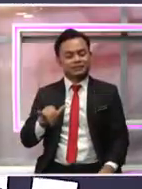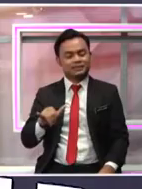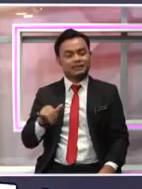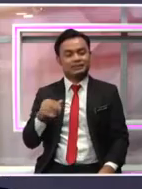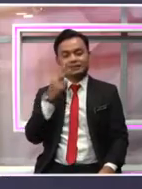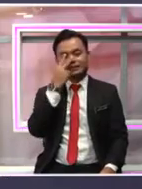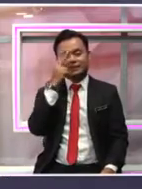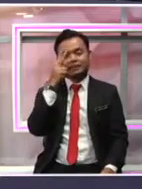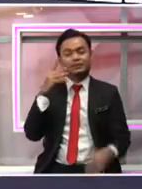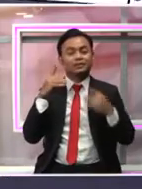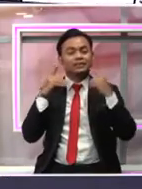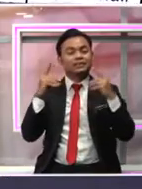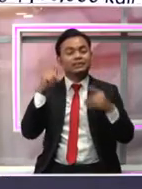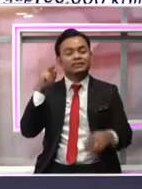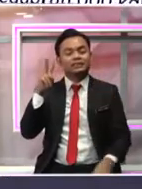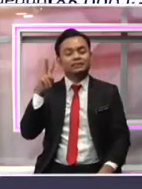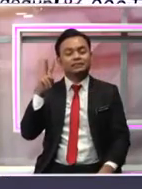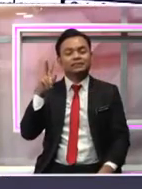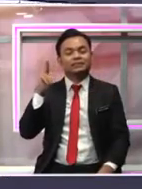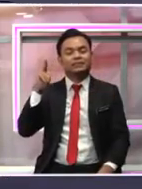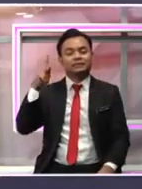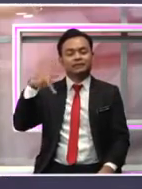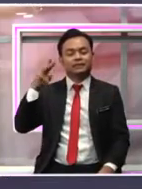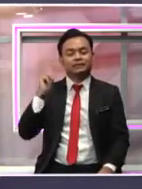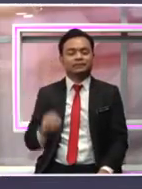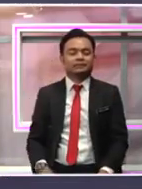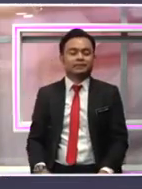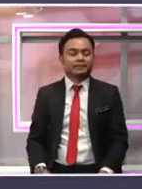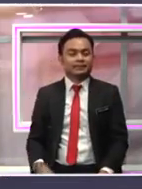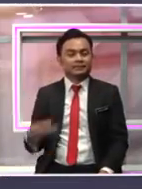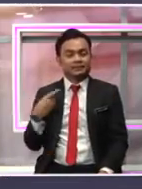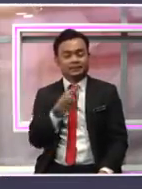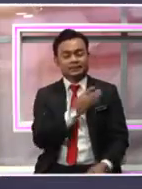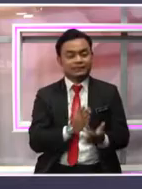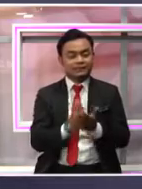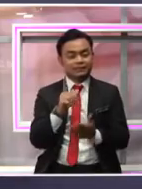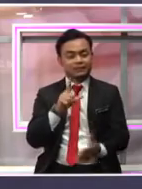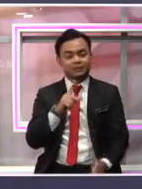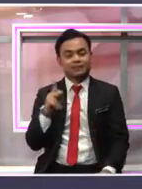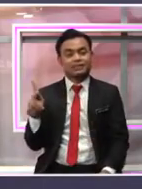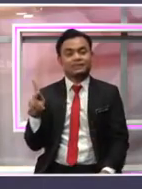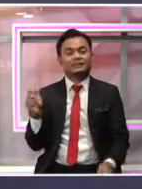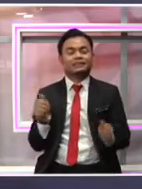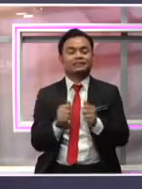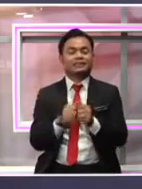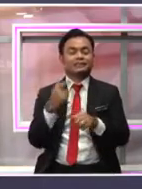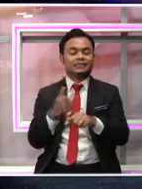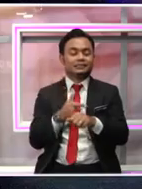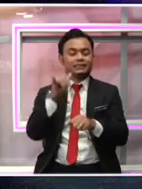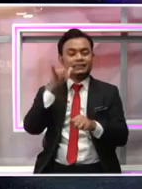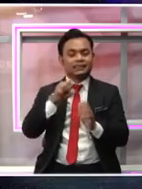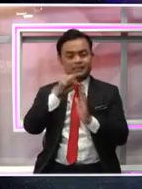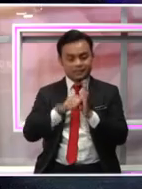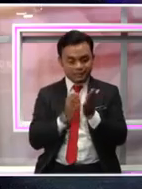QPR kita akan teruskan activity kita hari ini dengan latihan yang seterusnya bersama-sama dengan kenzou karena influence Gung